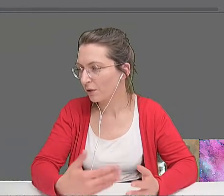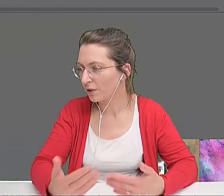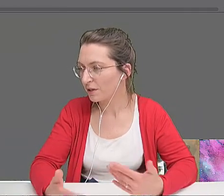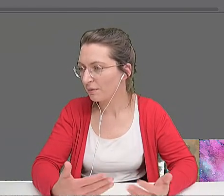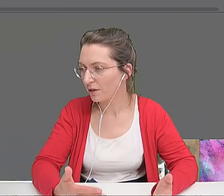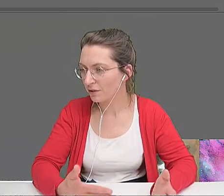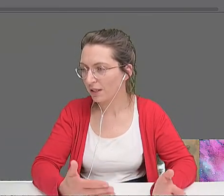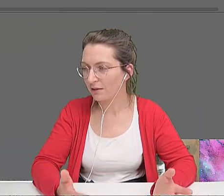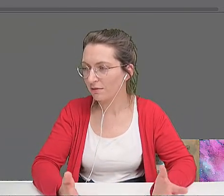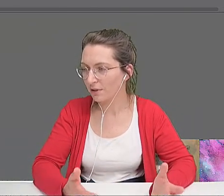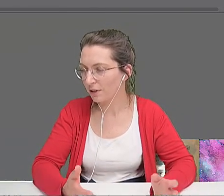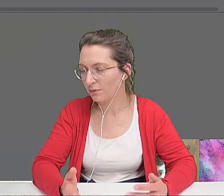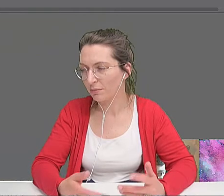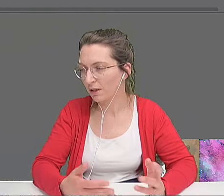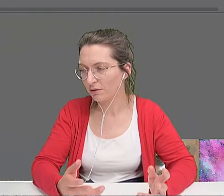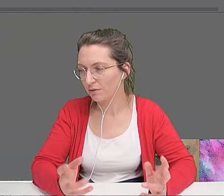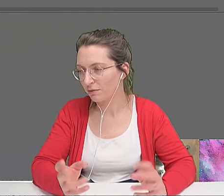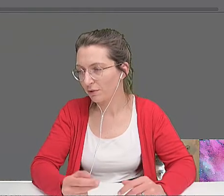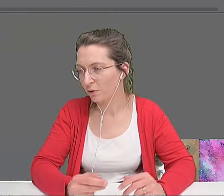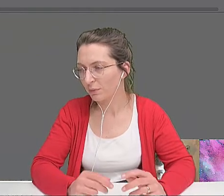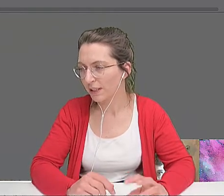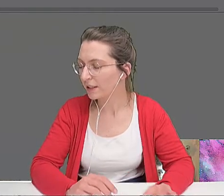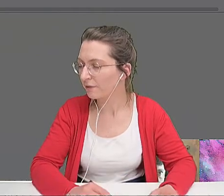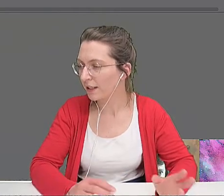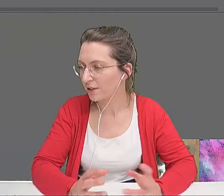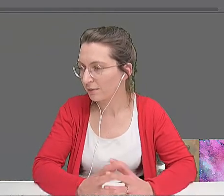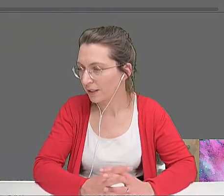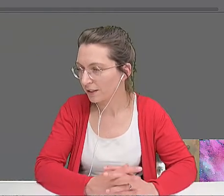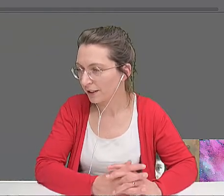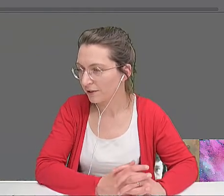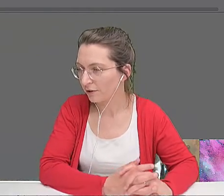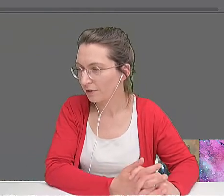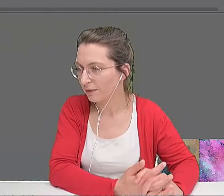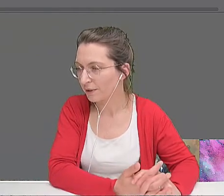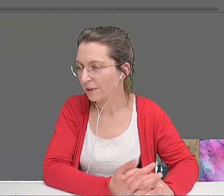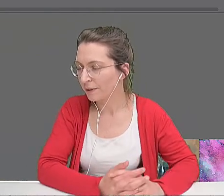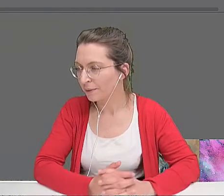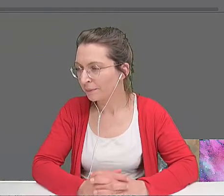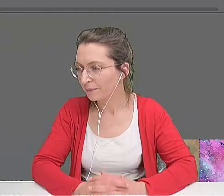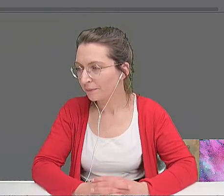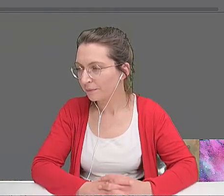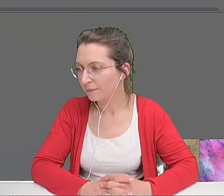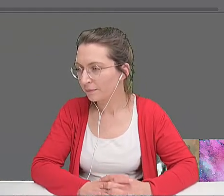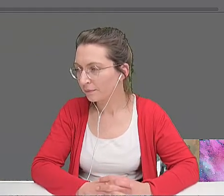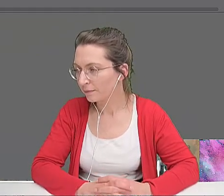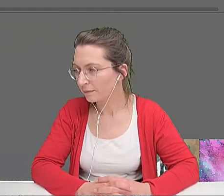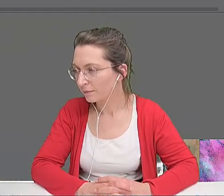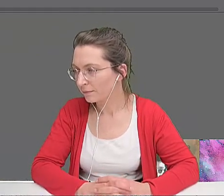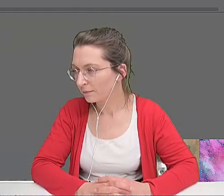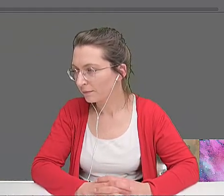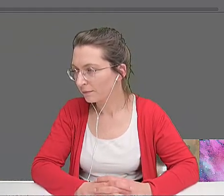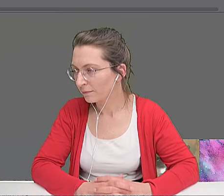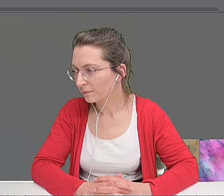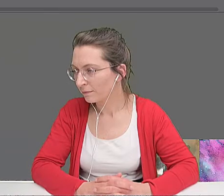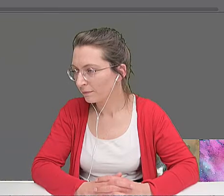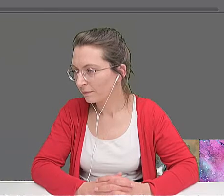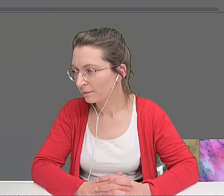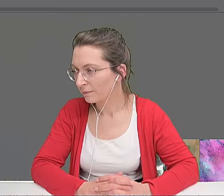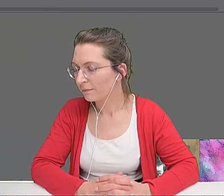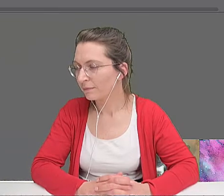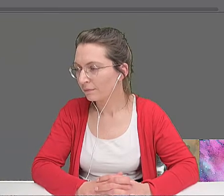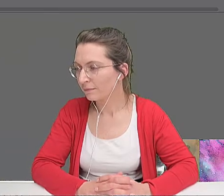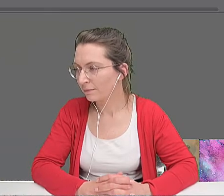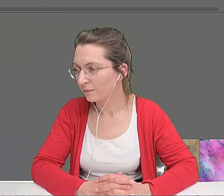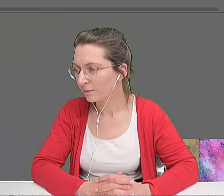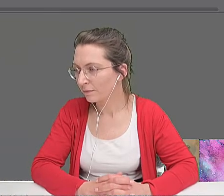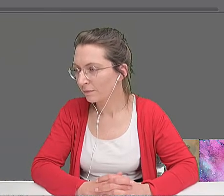gerade, man könnte aber auch sagen, okay, ich mache jetzt knobelig nicht weiter, ich mache die nächste Aufgabe. Ja, das schlägt er mir jetzt in diesem Fall tatsächlich